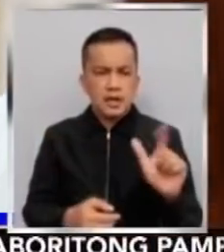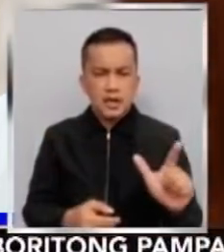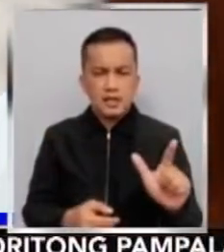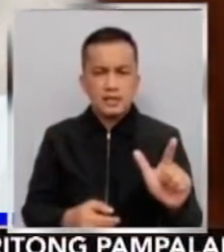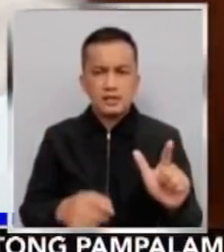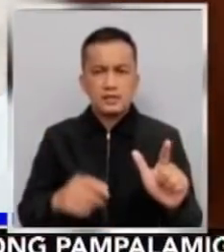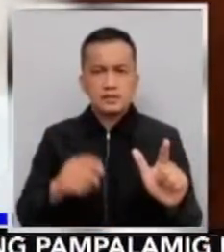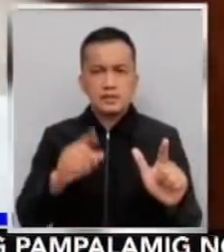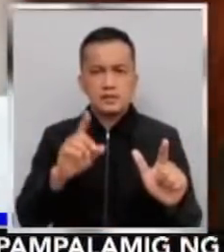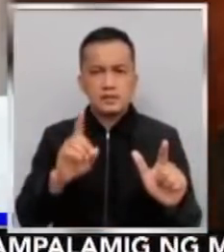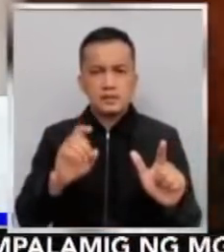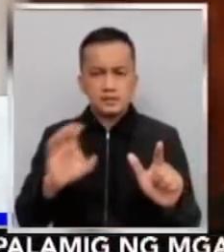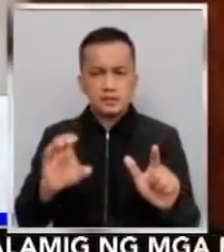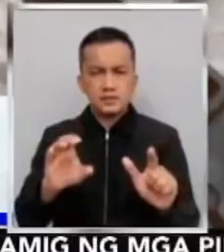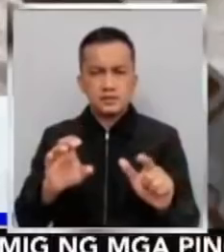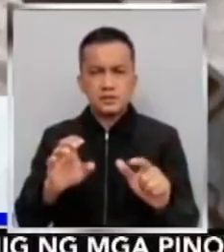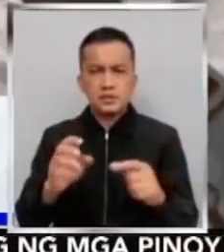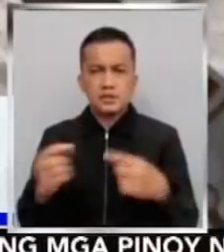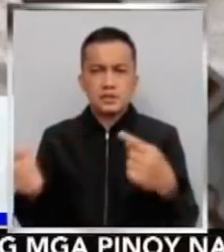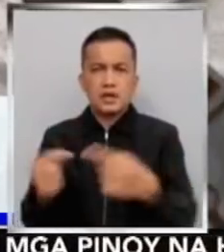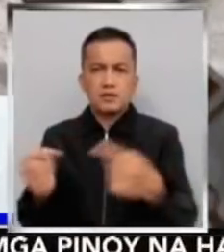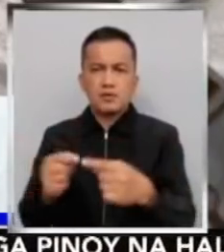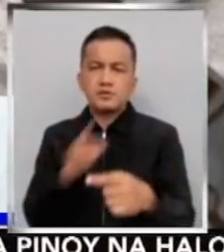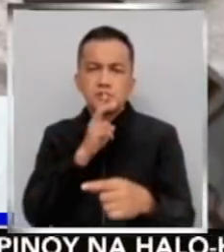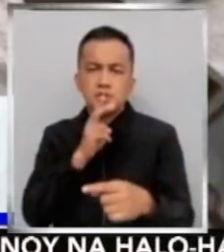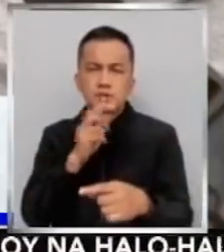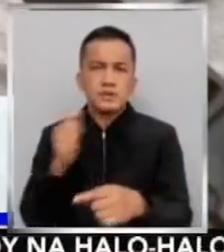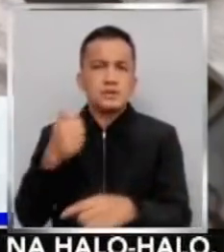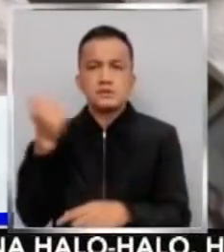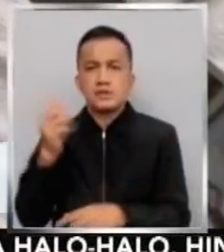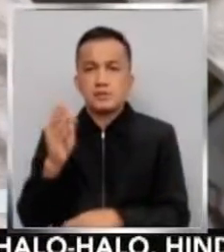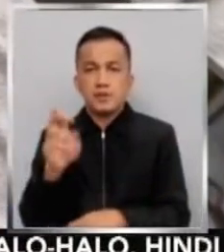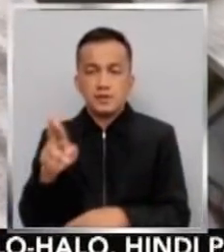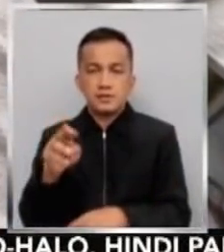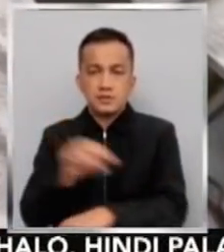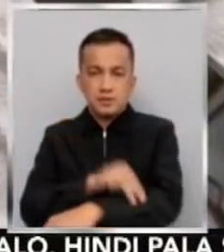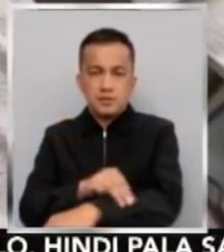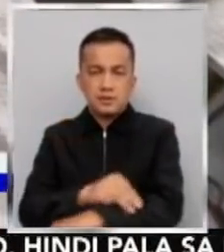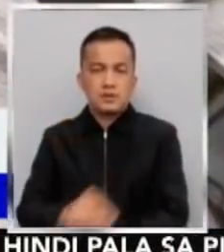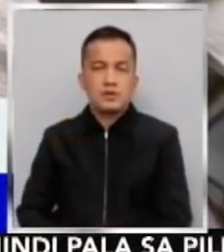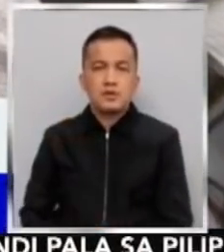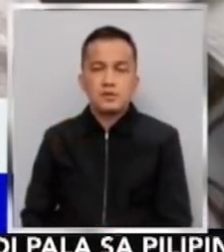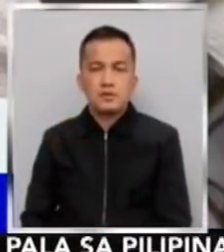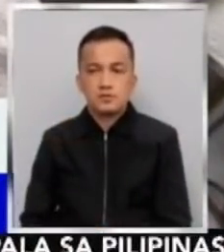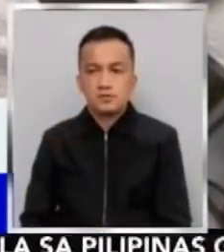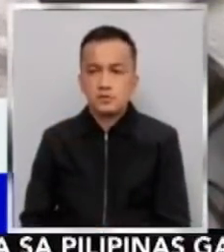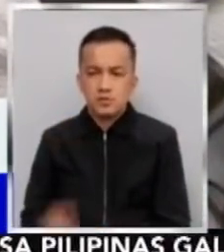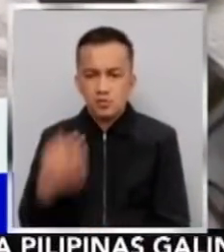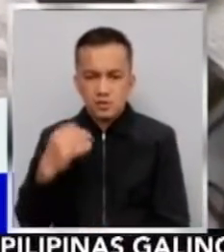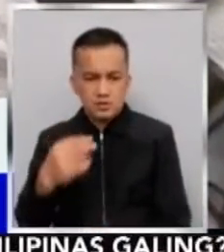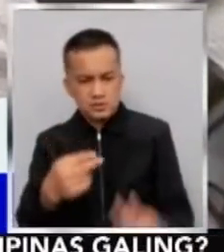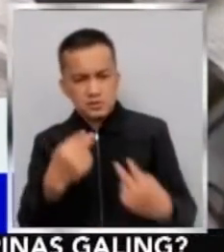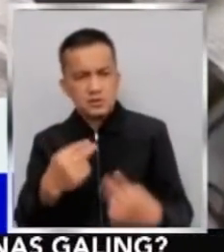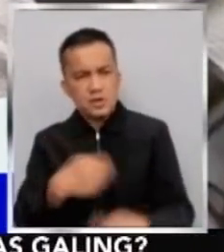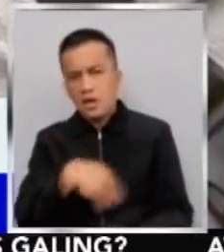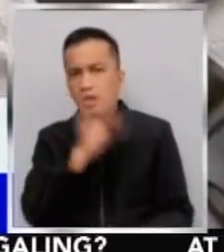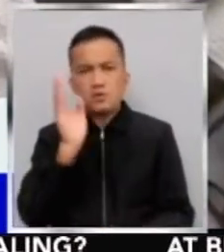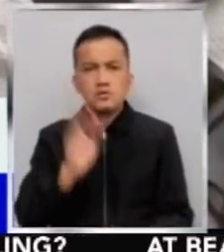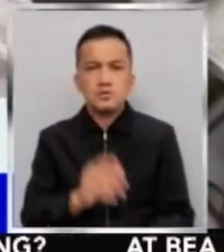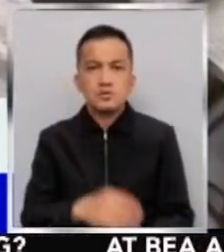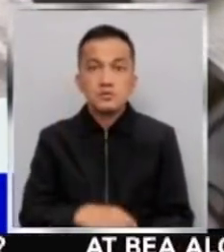ng suspect sa isang bar din sa Makati. Ba't kita titignan? So sabi niya lang, get out,